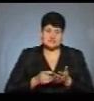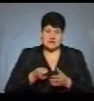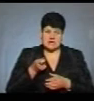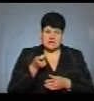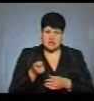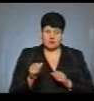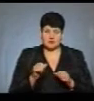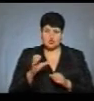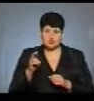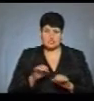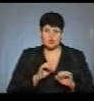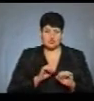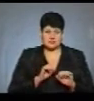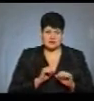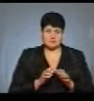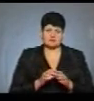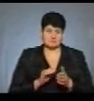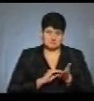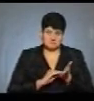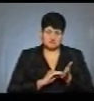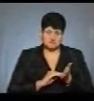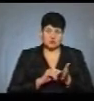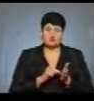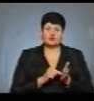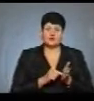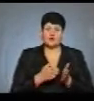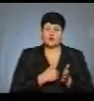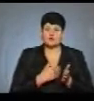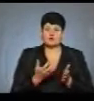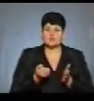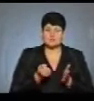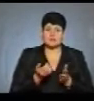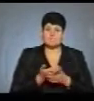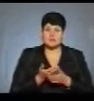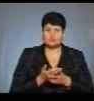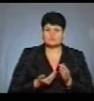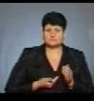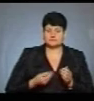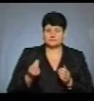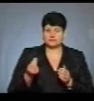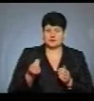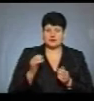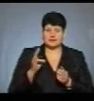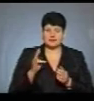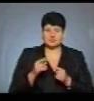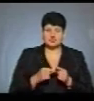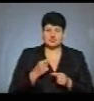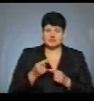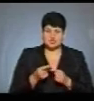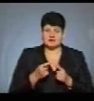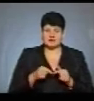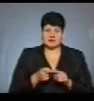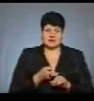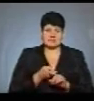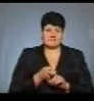заяву Управління соціального захисту з вказанням того, що ви хочете отримувати пільгу готівкою на, через відділення